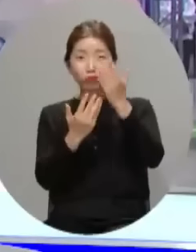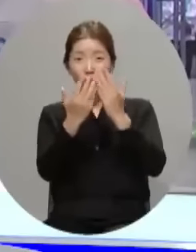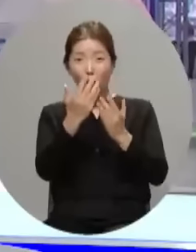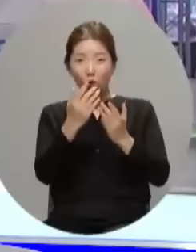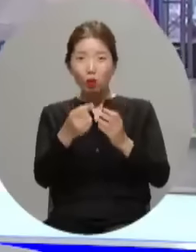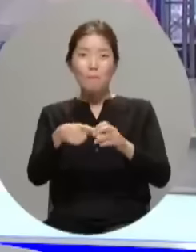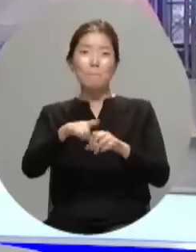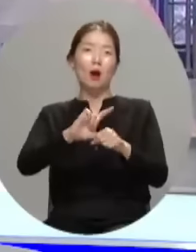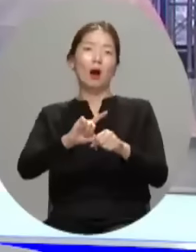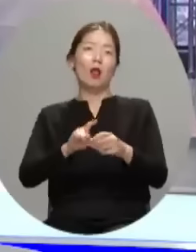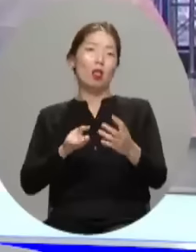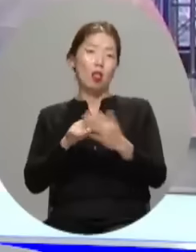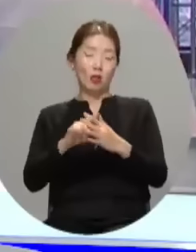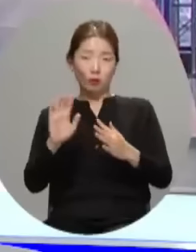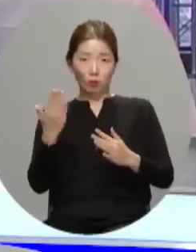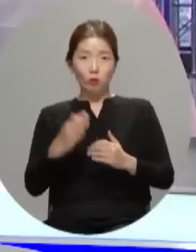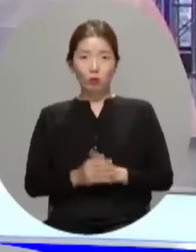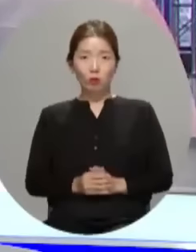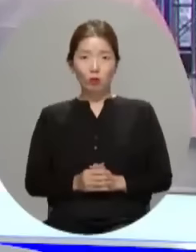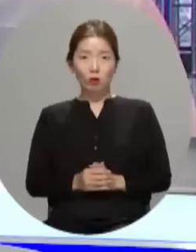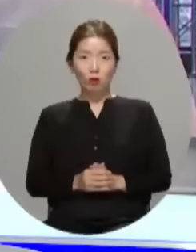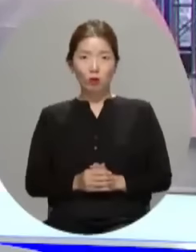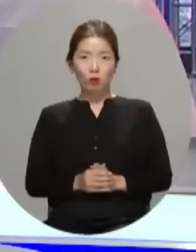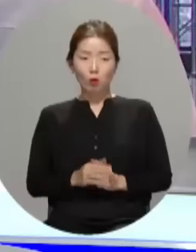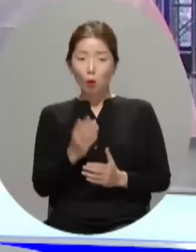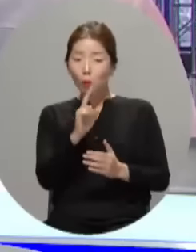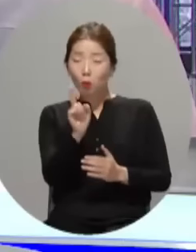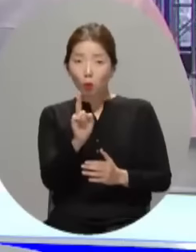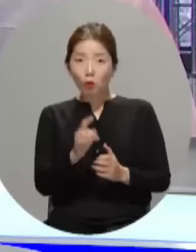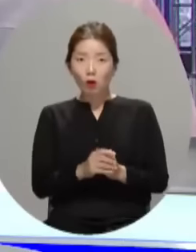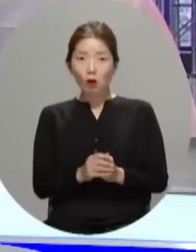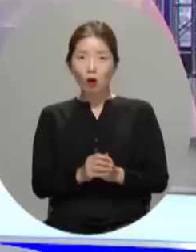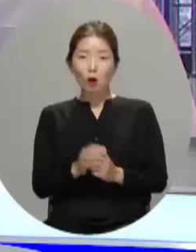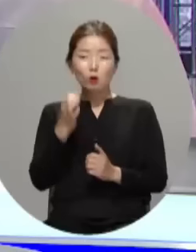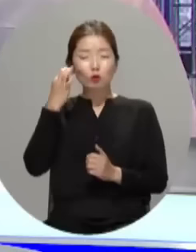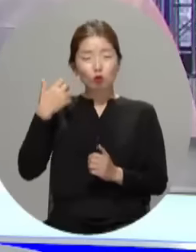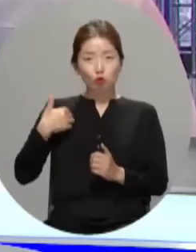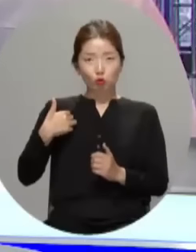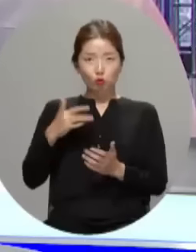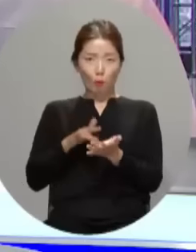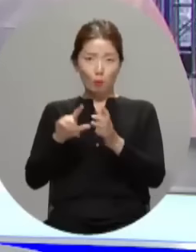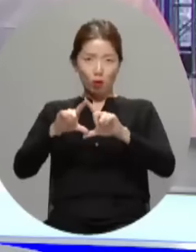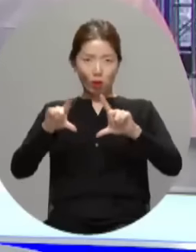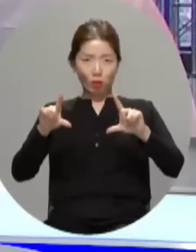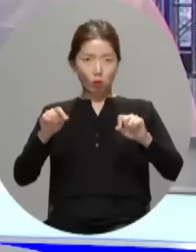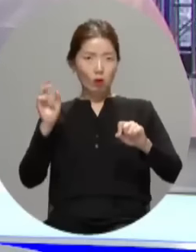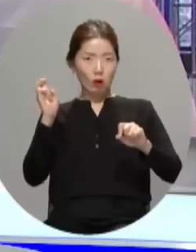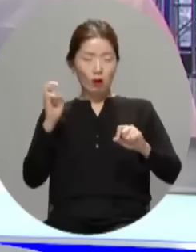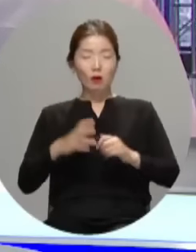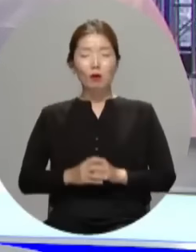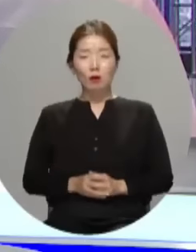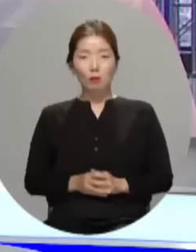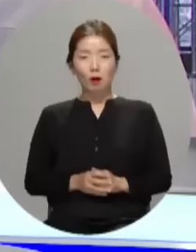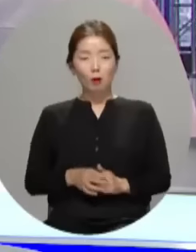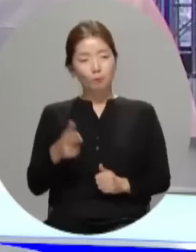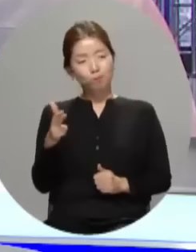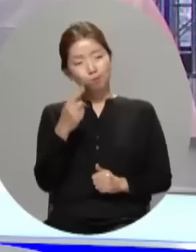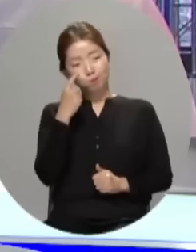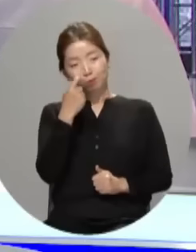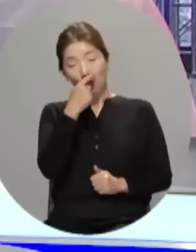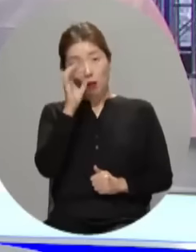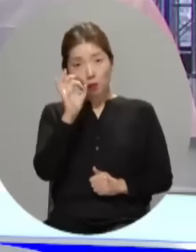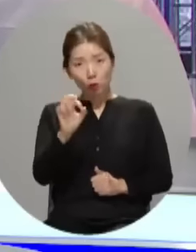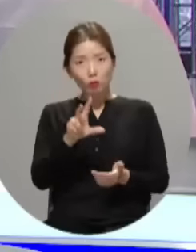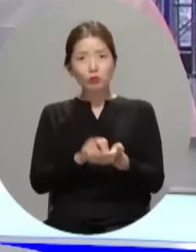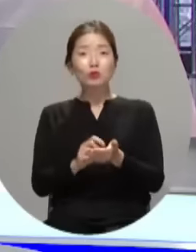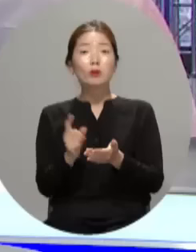사실이 뒤늦게 알려졌습니다. 발화 지점은 다름 아닌 중국산 배터리로 추정되는데요. 취재팀의 확인 결과